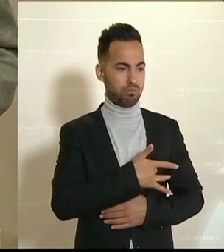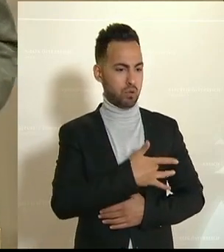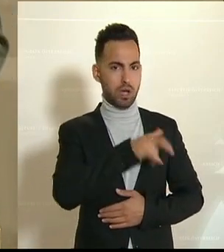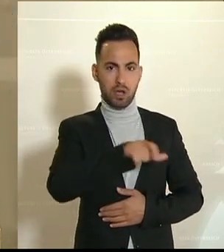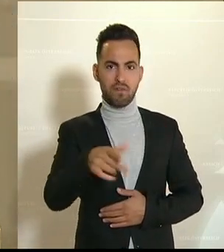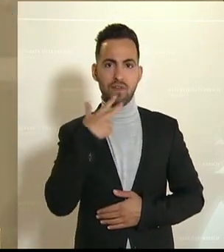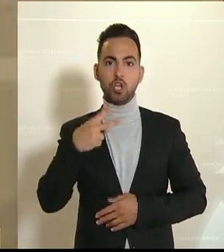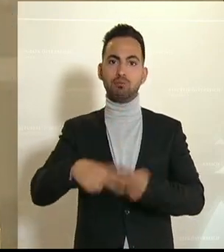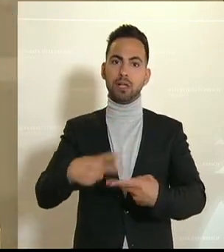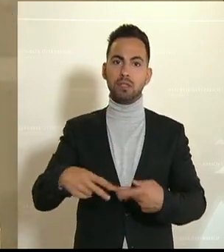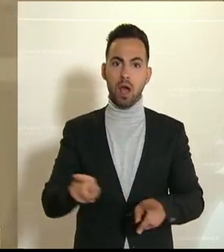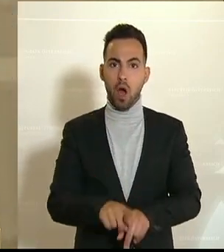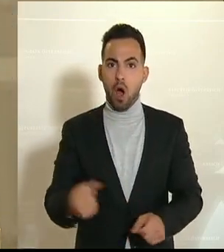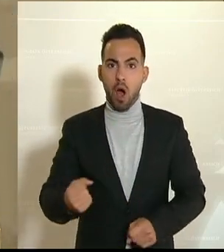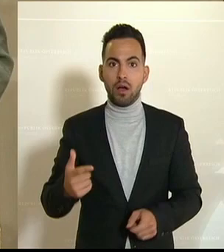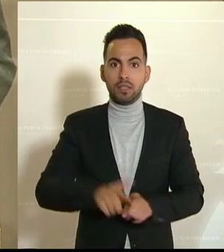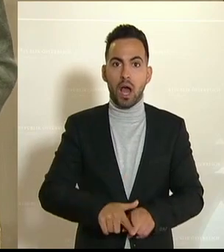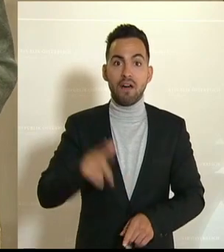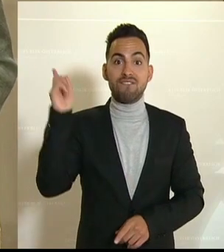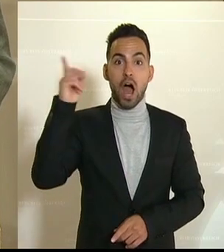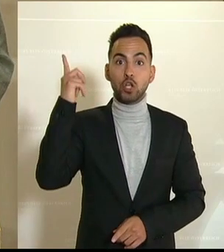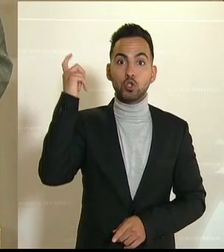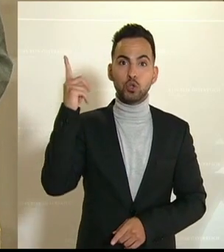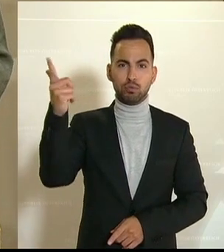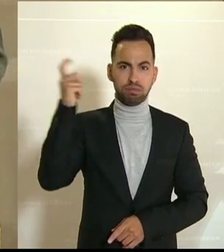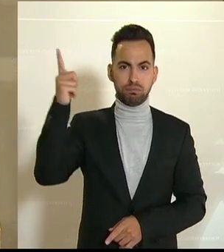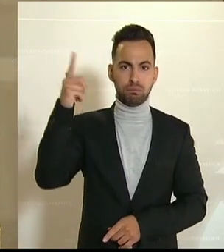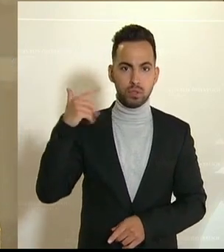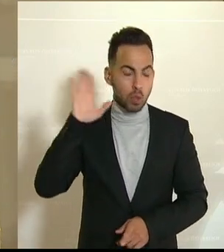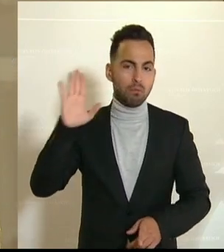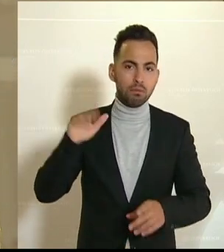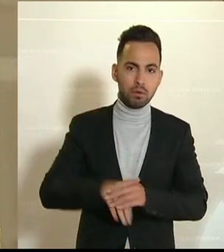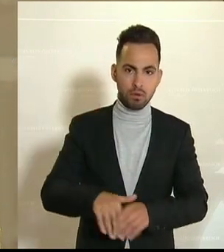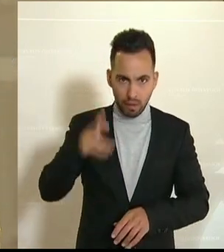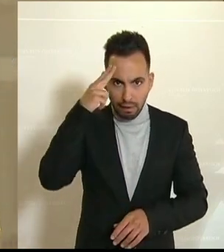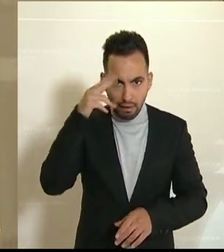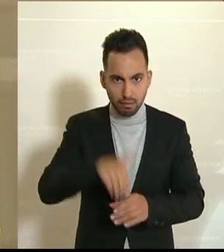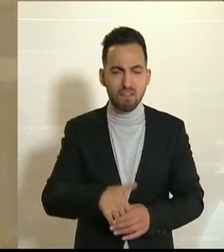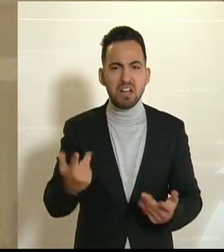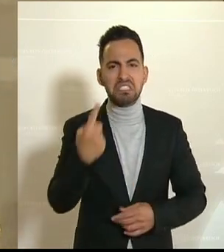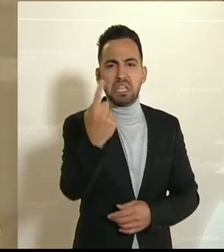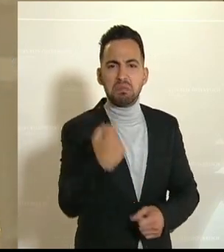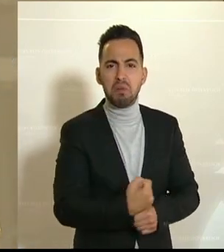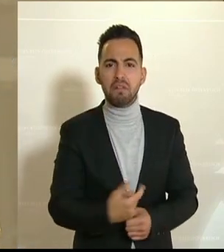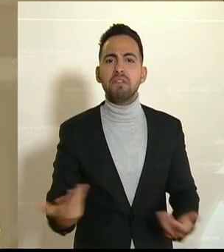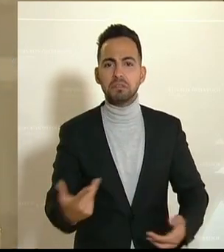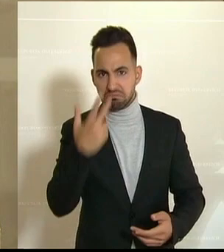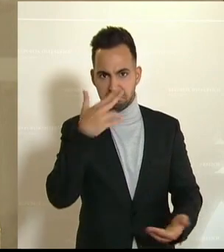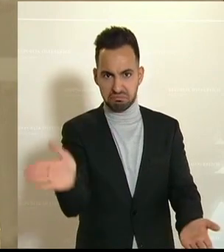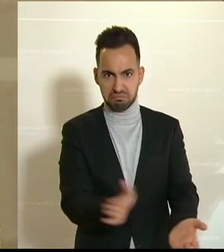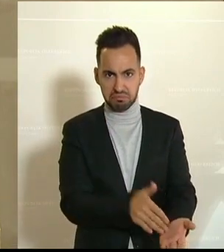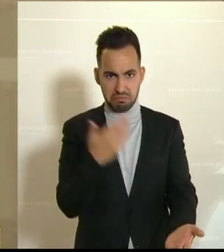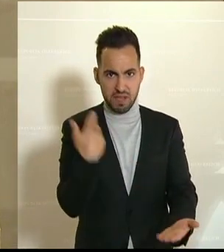gehen. Sogar Warnschüsse wurden auf die Bevölkerung abgegeben, wie wir alle wissen. Und was machen Sie selbst? Das lässt sich leicht